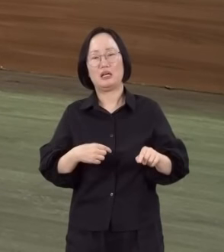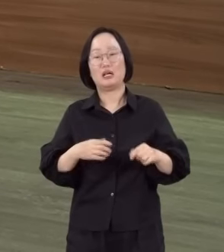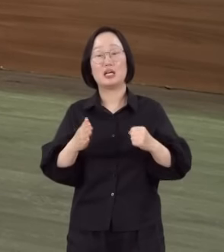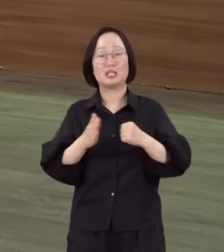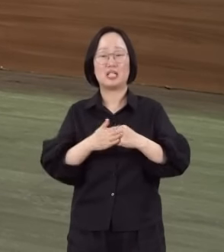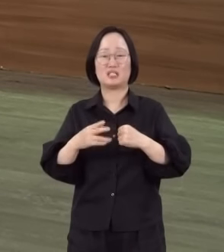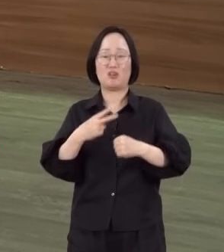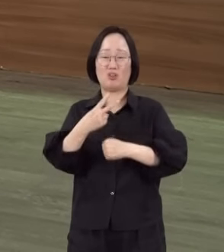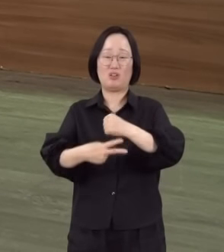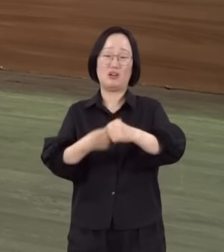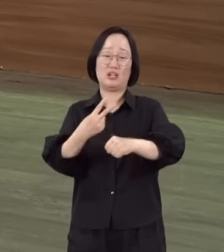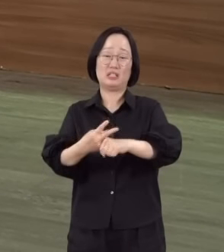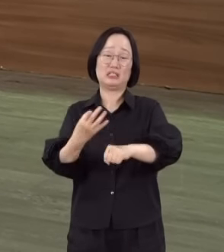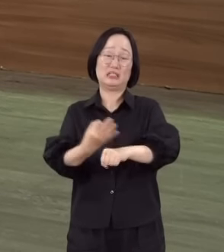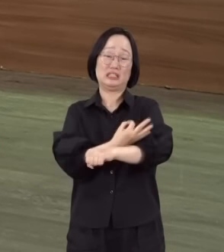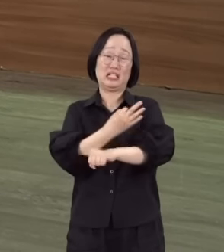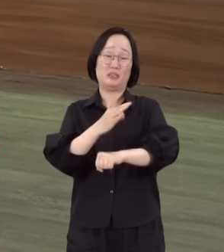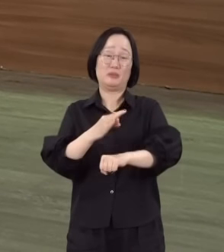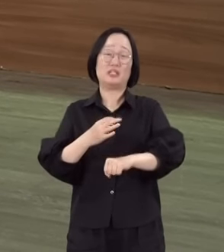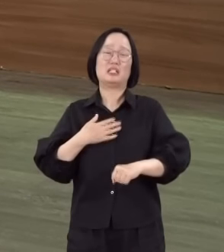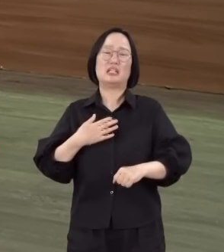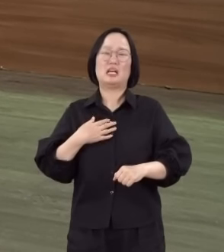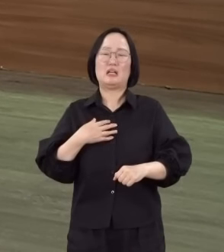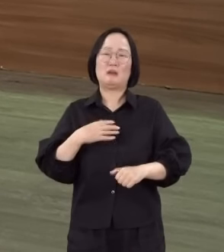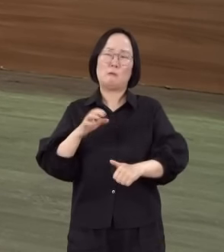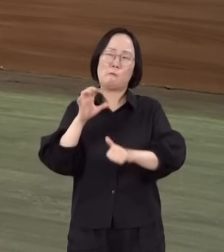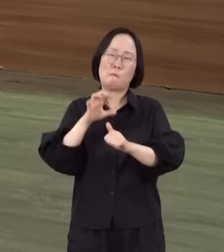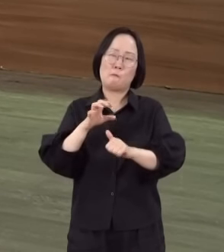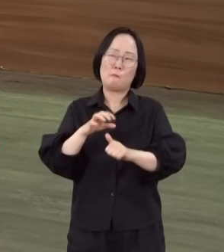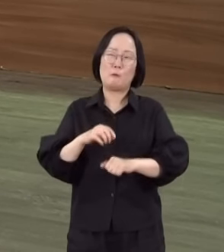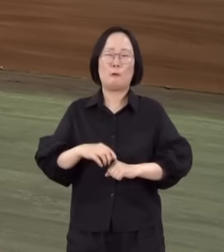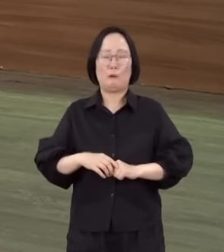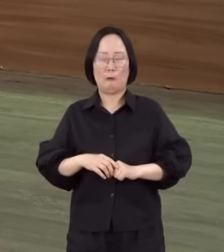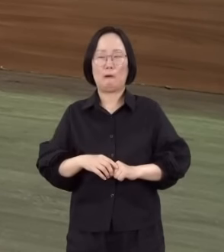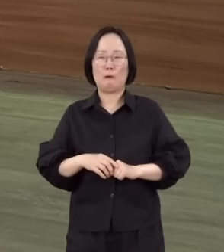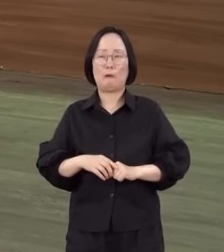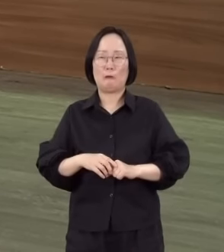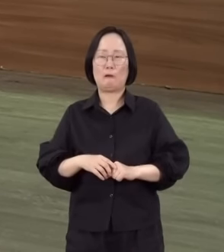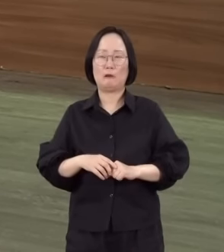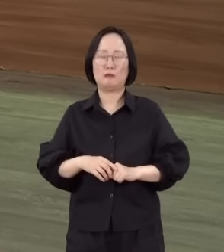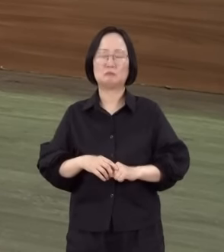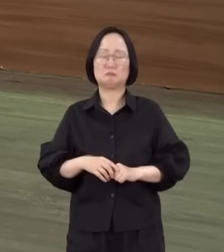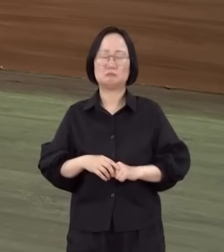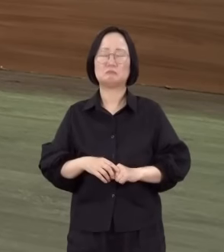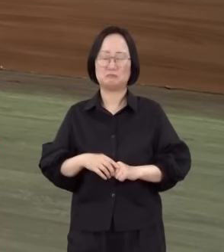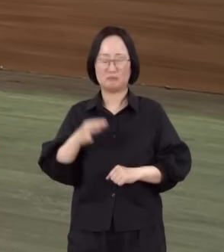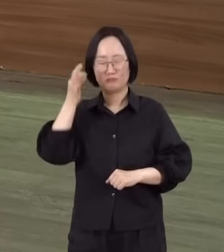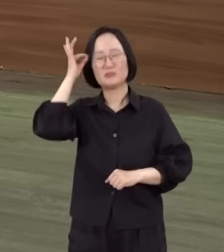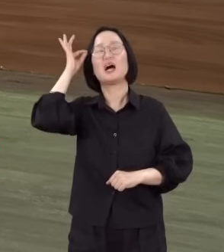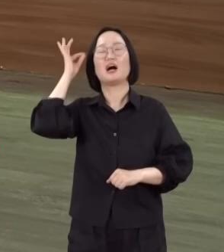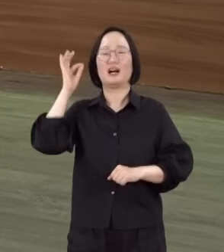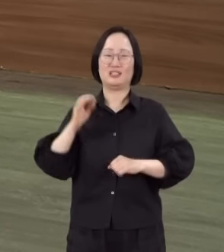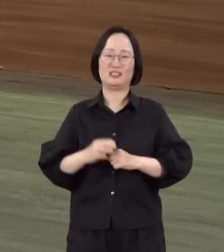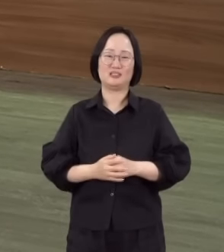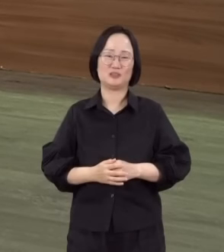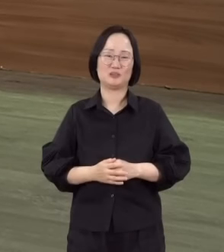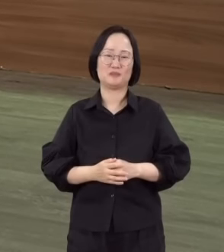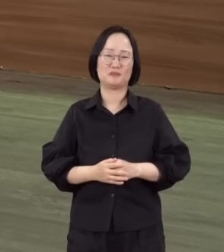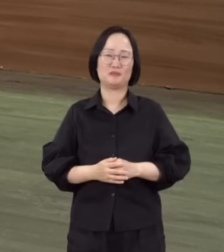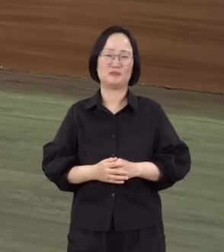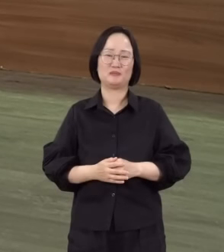신장님서 신장님서 요놈아하고나 이렇게 경고를 주셨구나라는 생각이